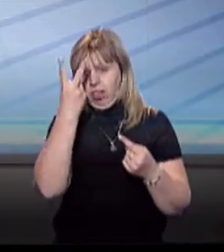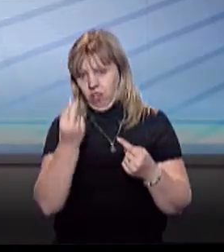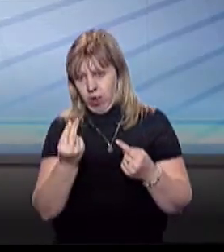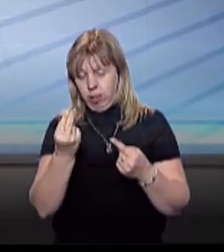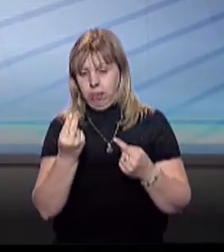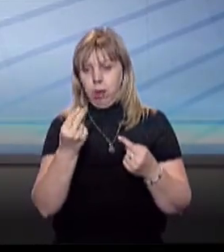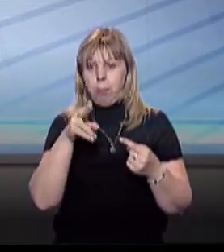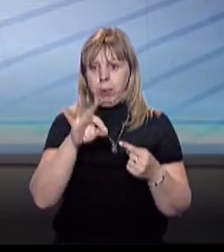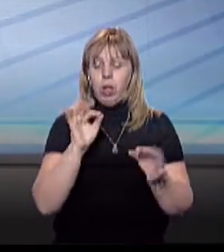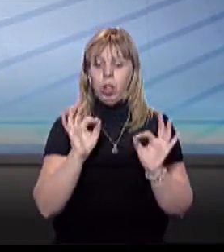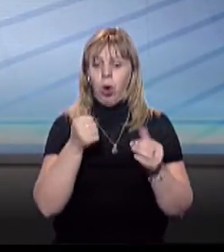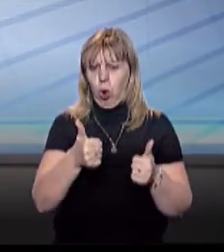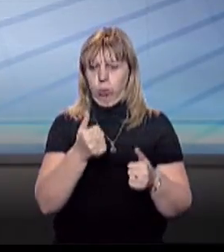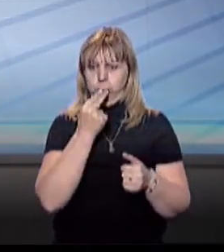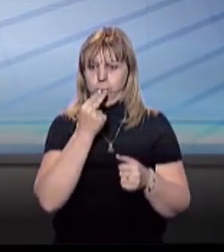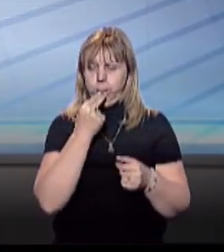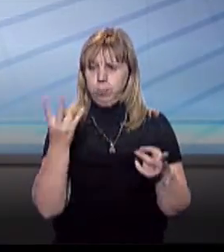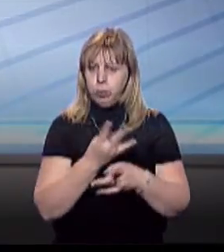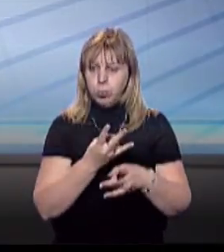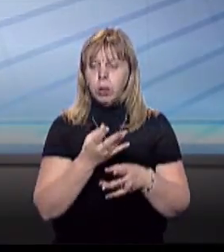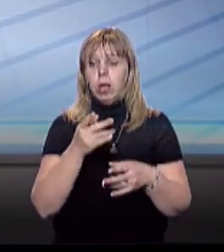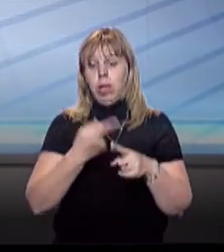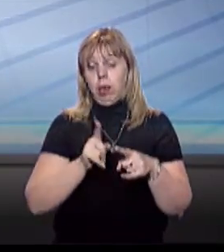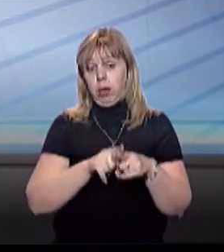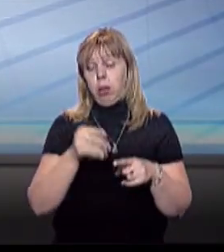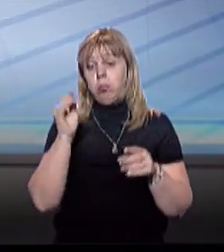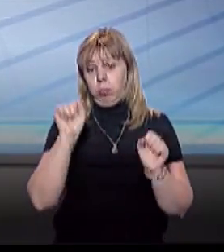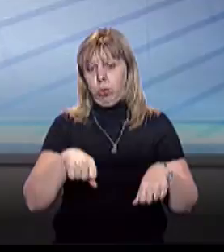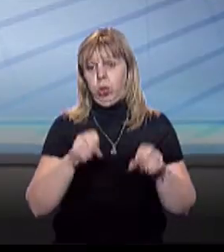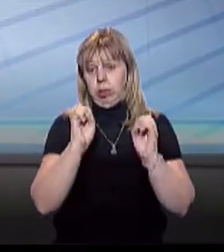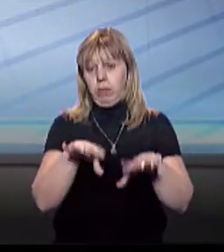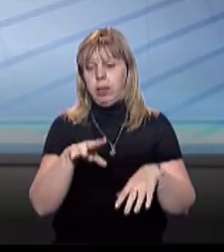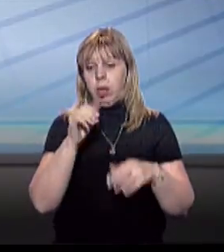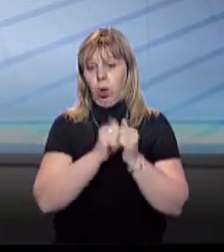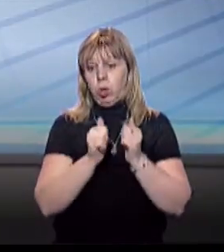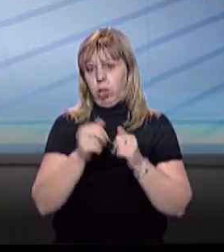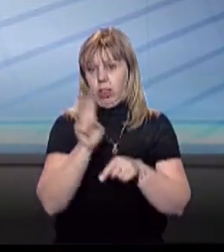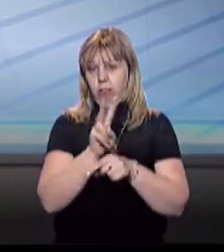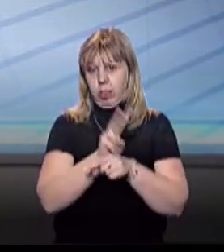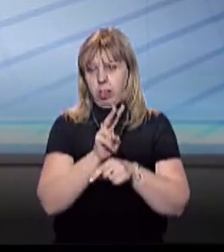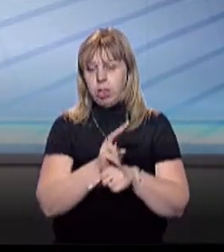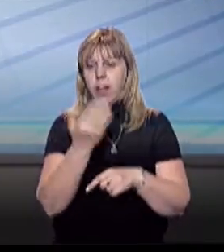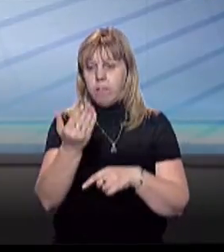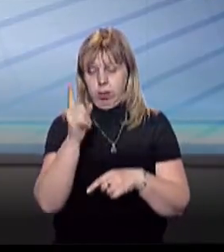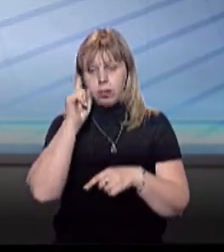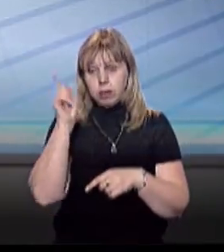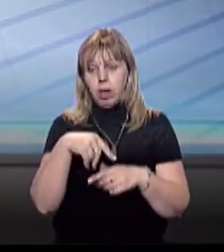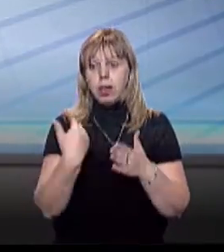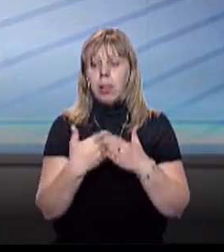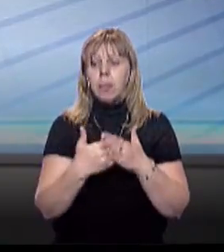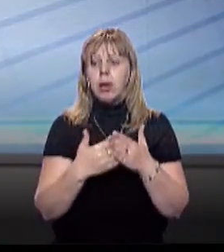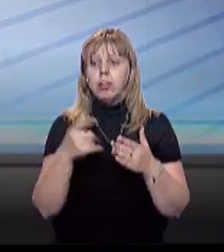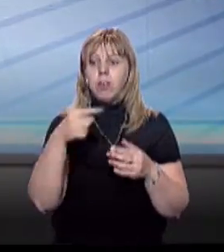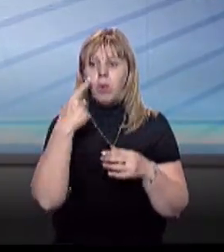двох при нормальному харчуванні. І таким чином можна здавати плазму кожні два тижні. Вам відомо, до прикладу,